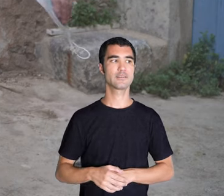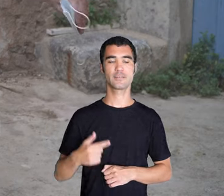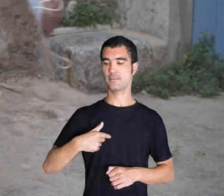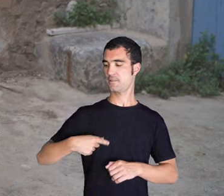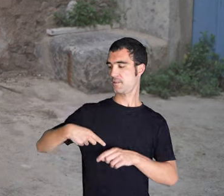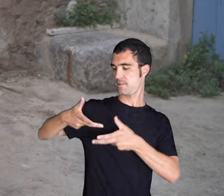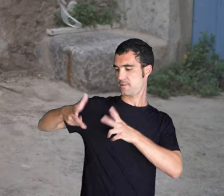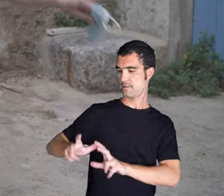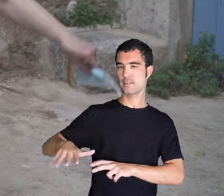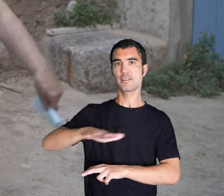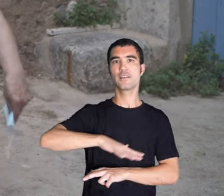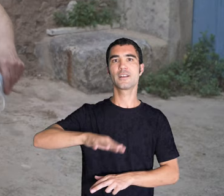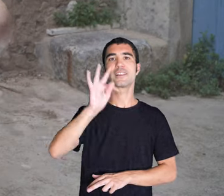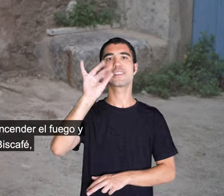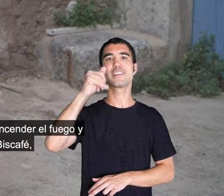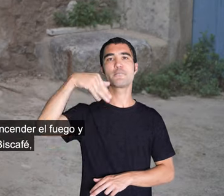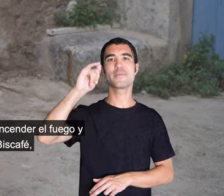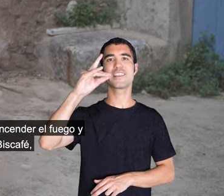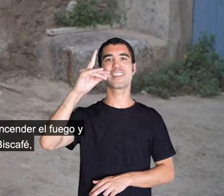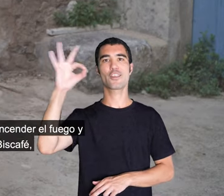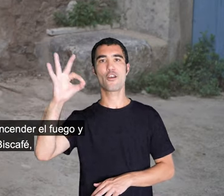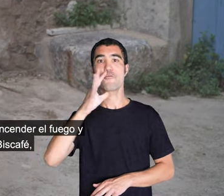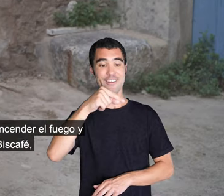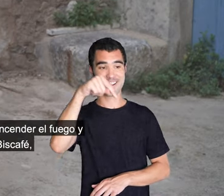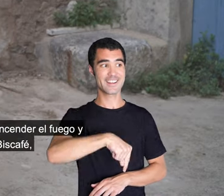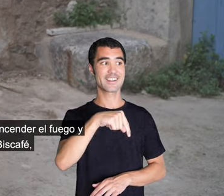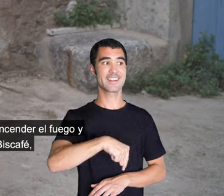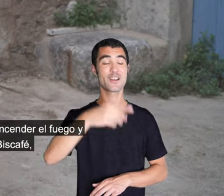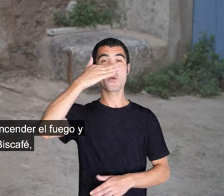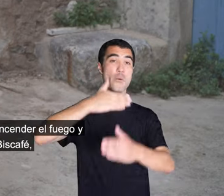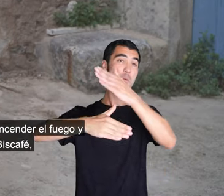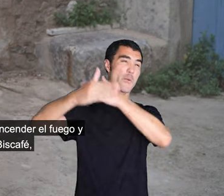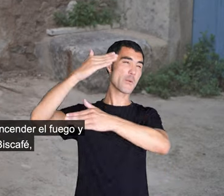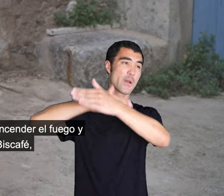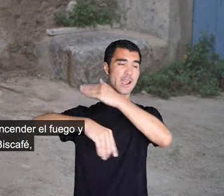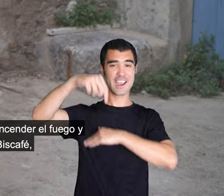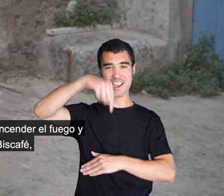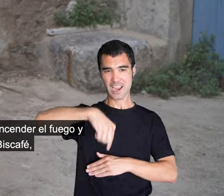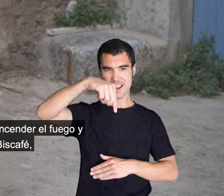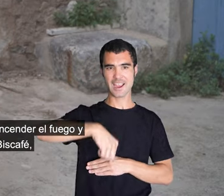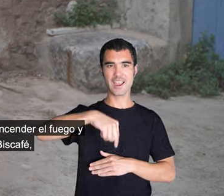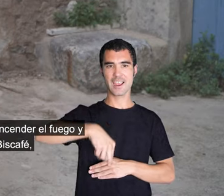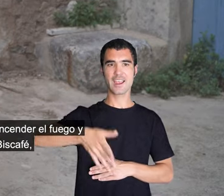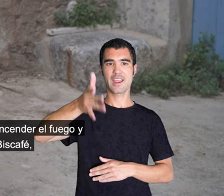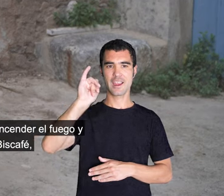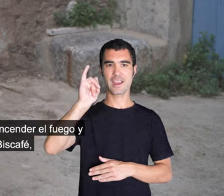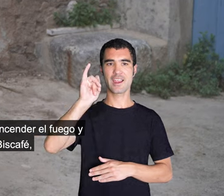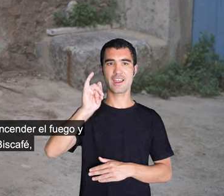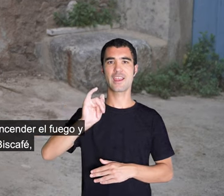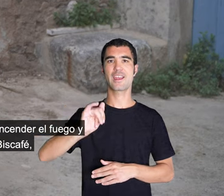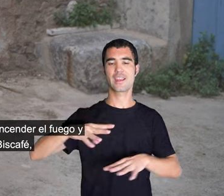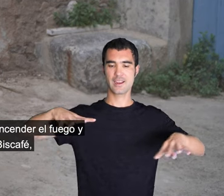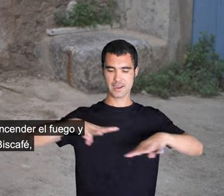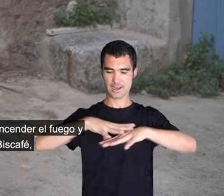això d'aquí... Aquí li dèiem estinyidor, perquè estinyidor està aquí. Perquè antigament aquí tenien totes